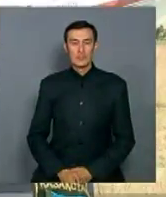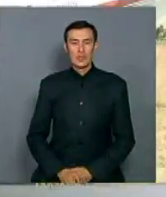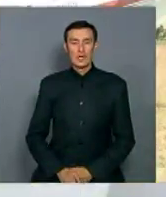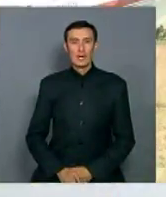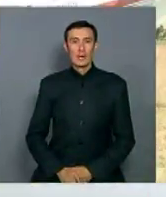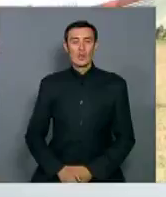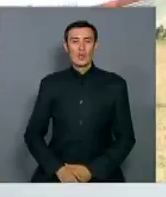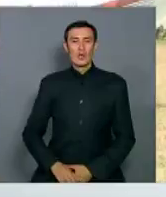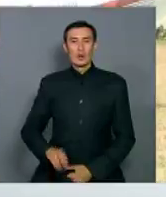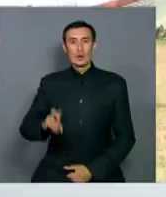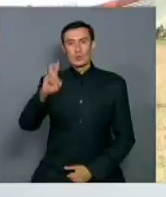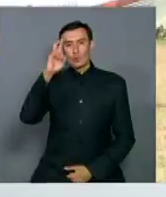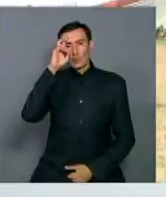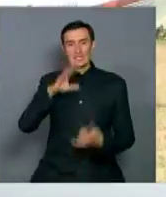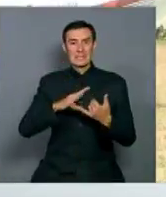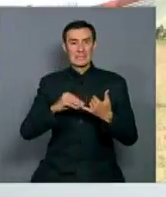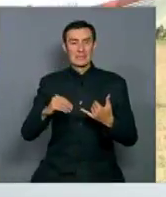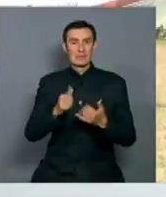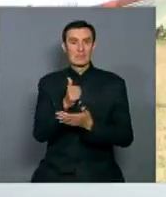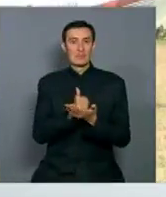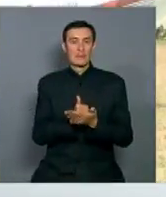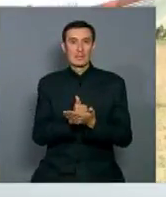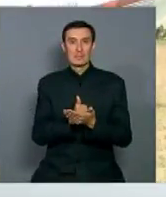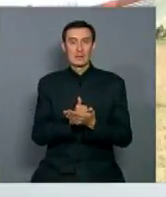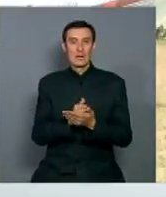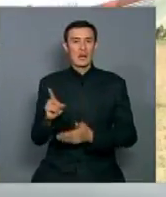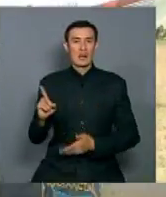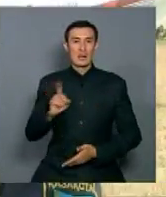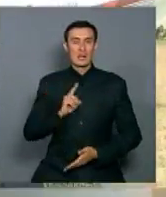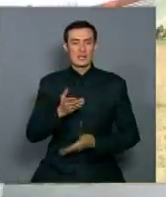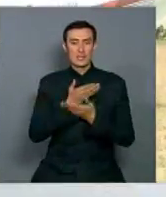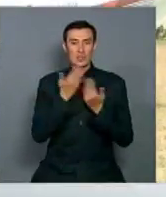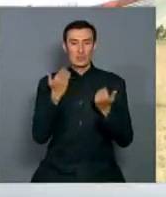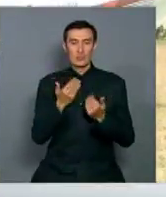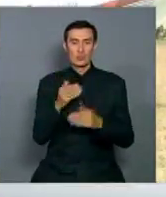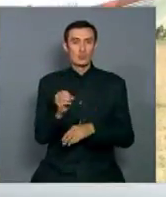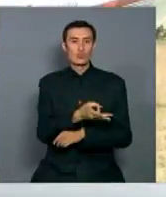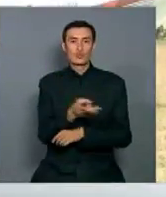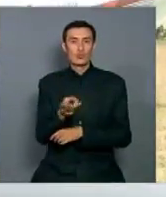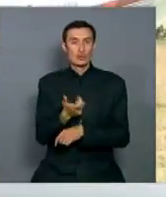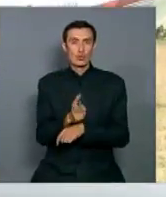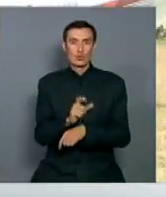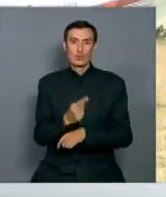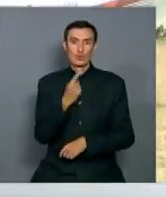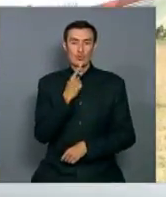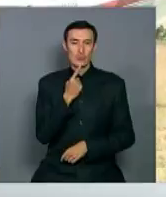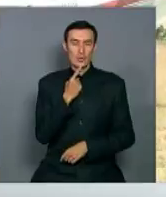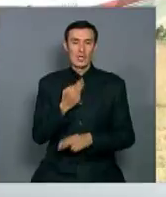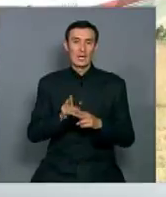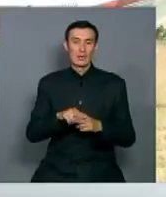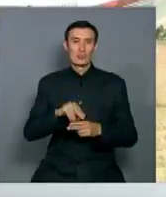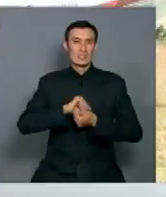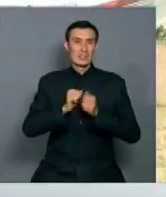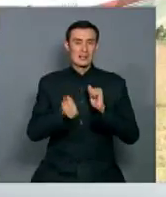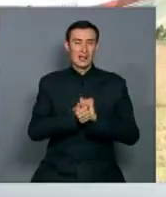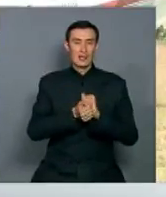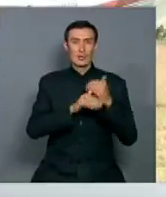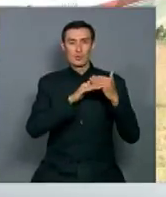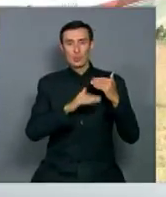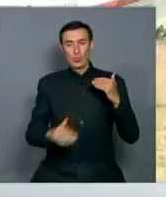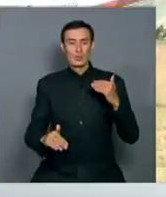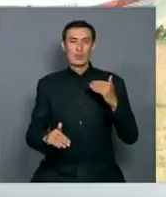Госземзапас практически не охраняется. Вот. Тушить его довольно-таки сложно, потому что это все земли не удобятся, скальники,